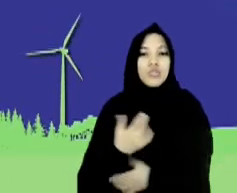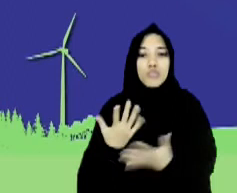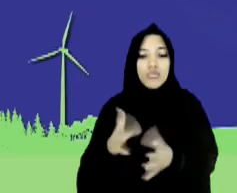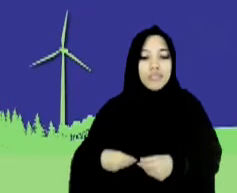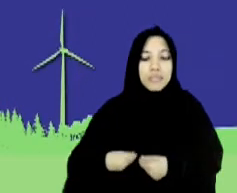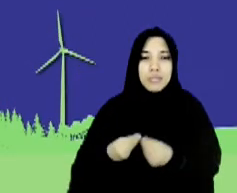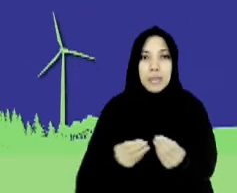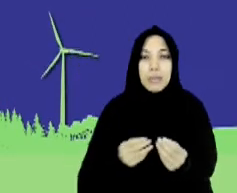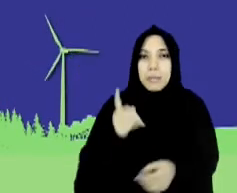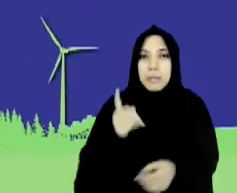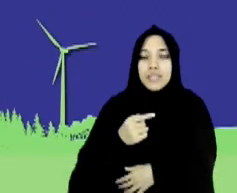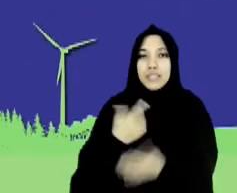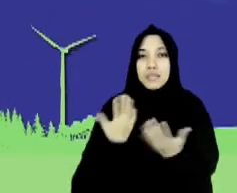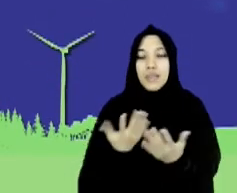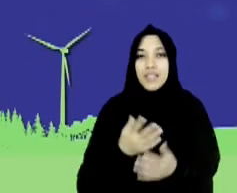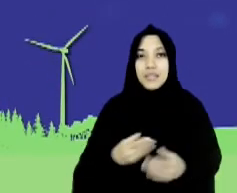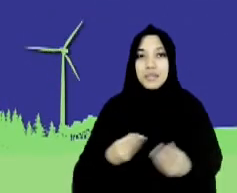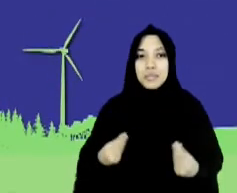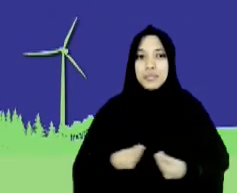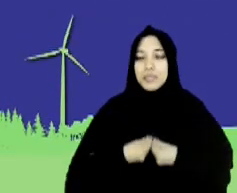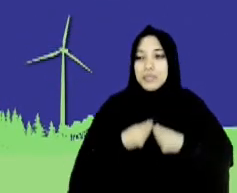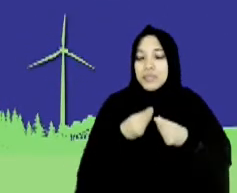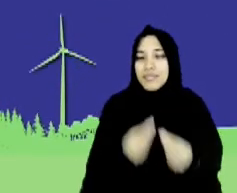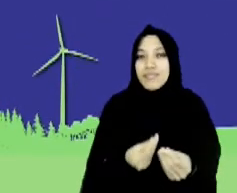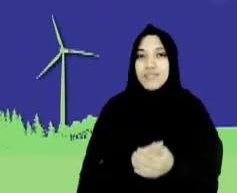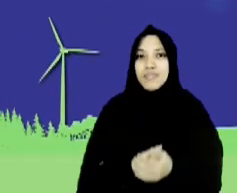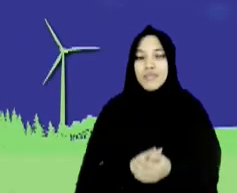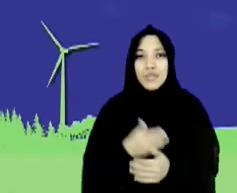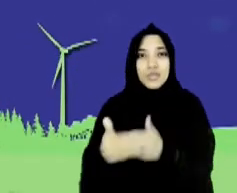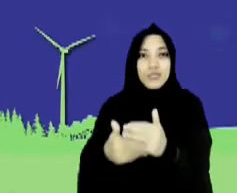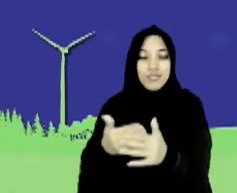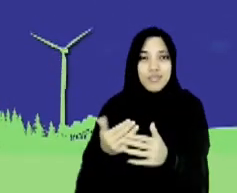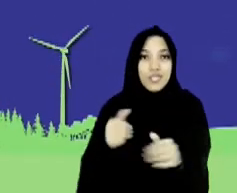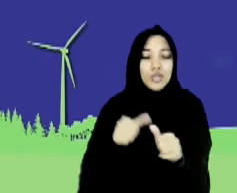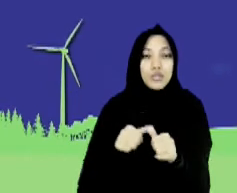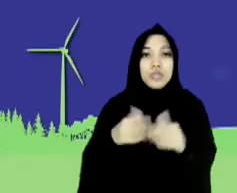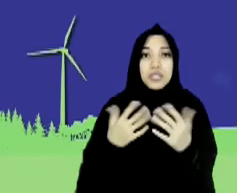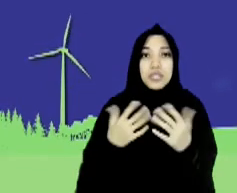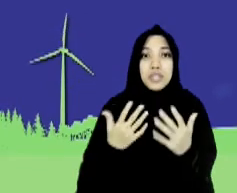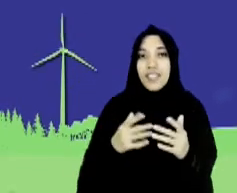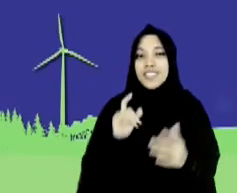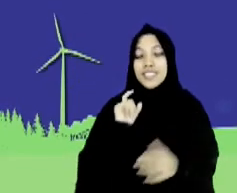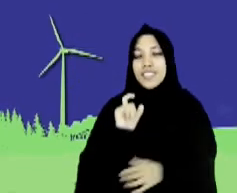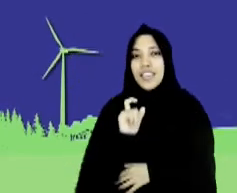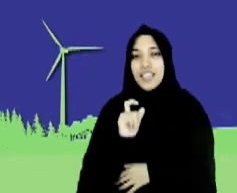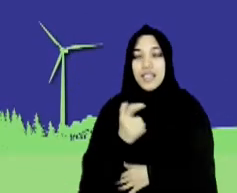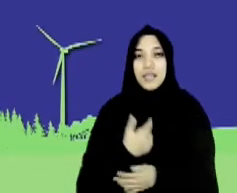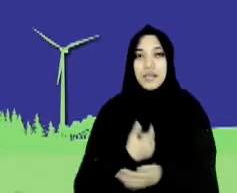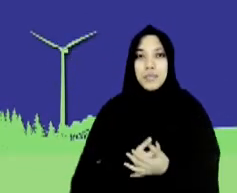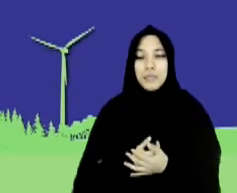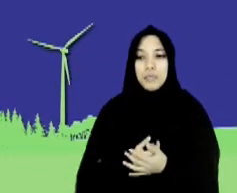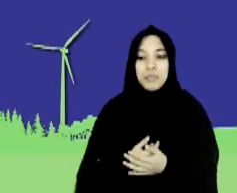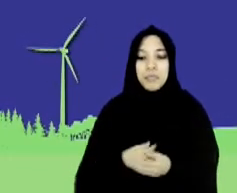products they produce sustainable Raw materials jadi that supply chain the whole supply chain untuk eh